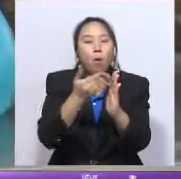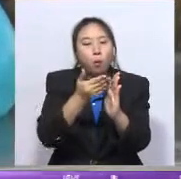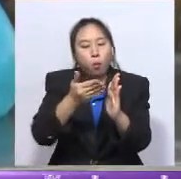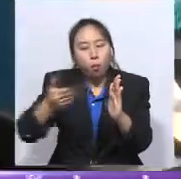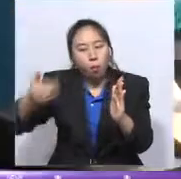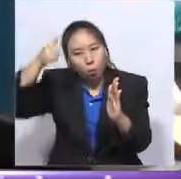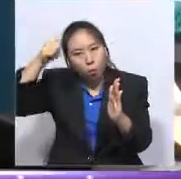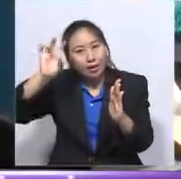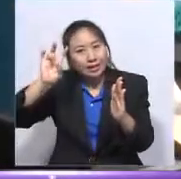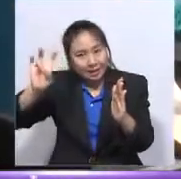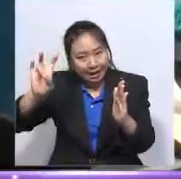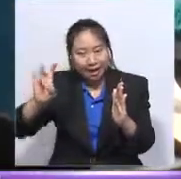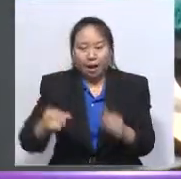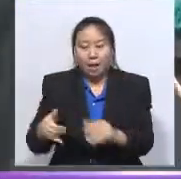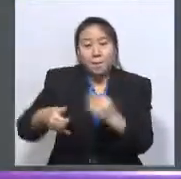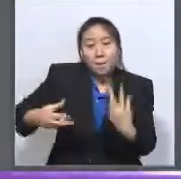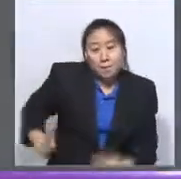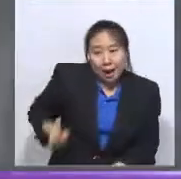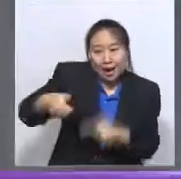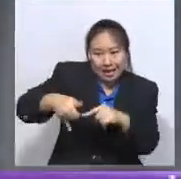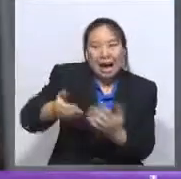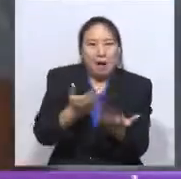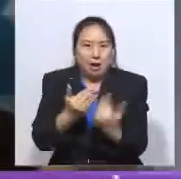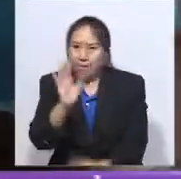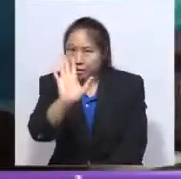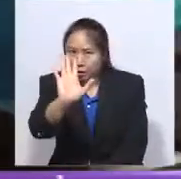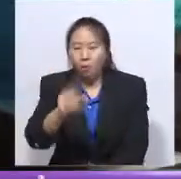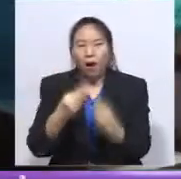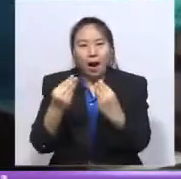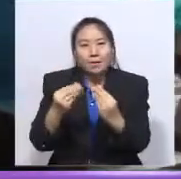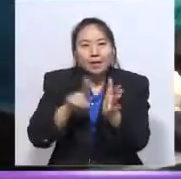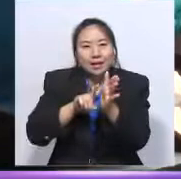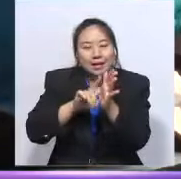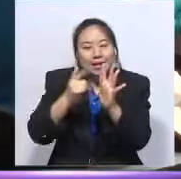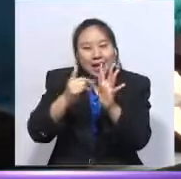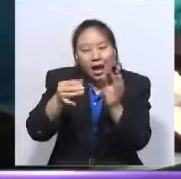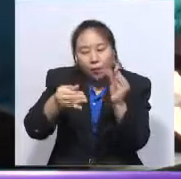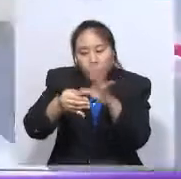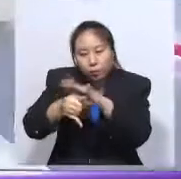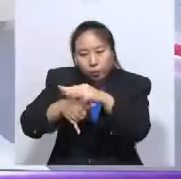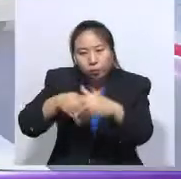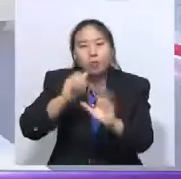ให้กับสัตว์เลี้ยงของท่านเพื่อให้วัคซีนนั้นทำงานได้เต็มที่ซะก่อนค่ะ นี่ก็เป็นส่วนสำคัญนะครับที่ต้องร่วมมือกัน